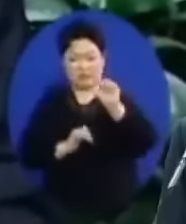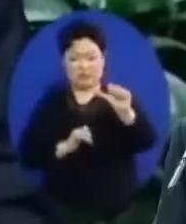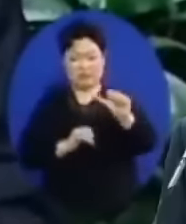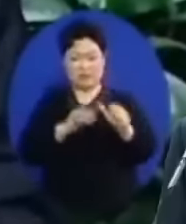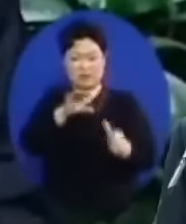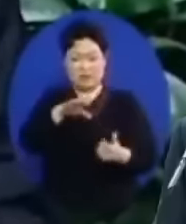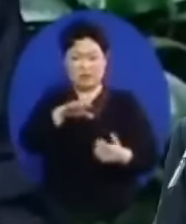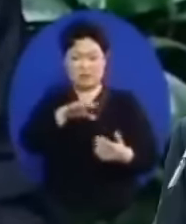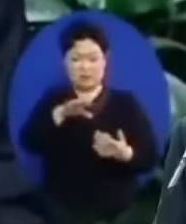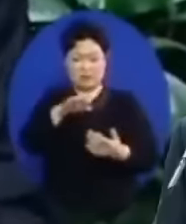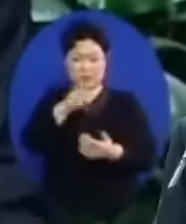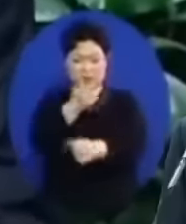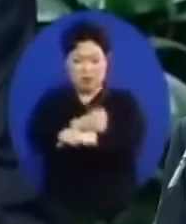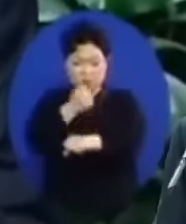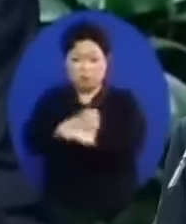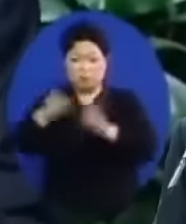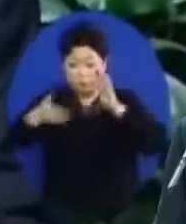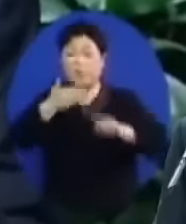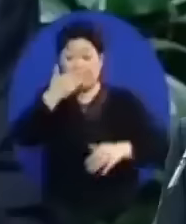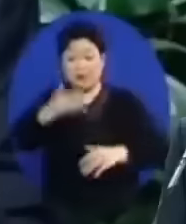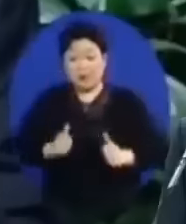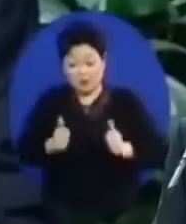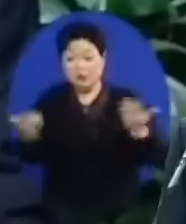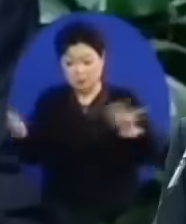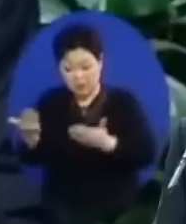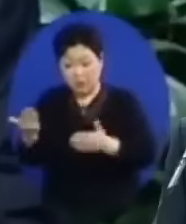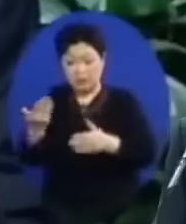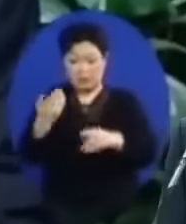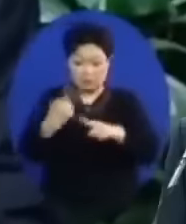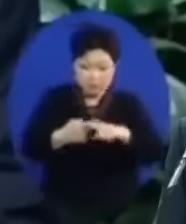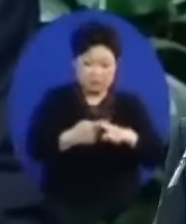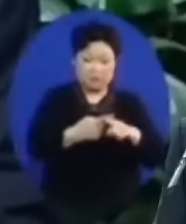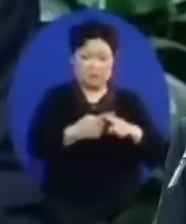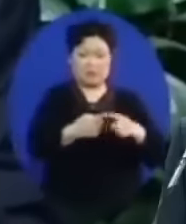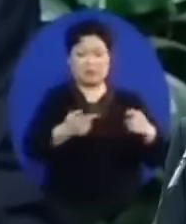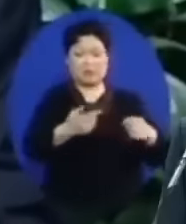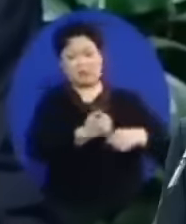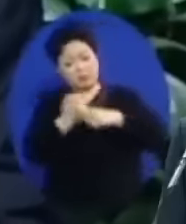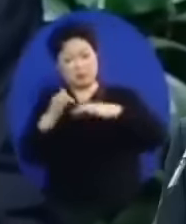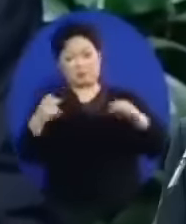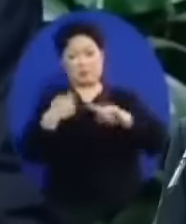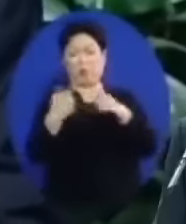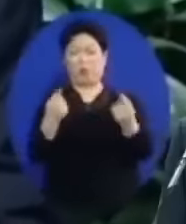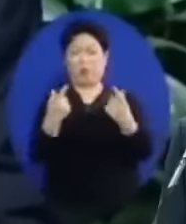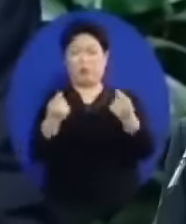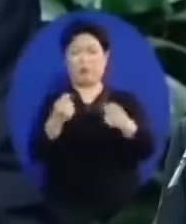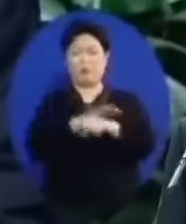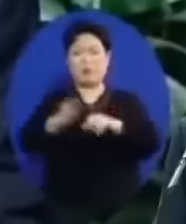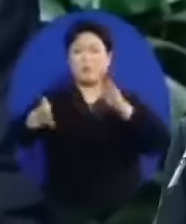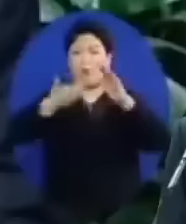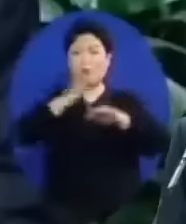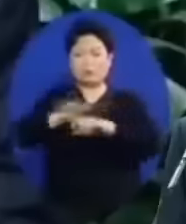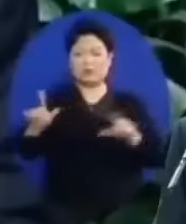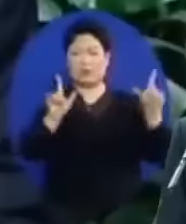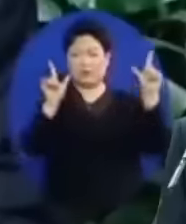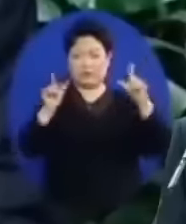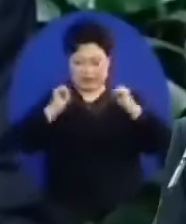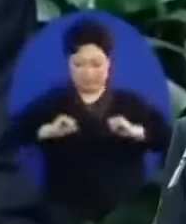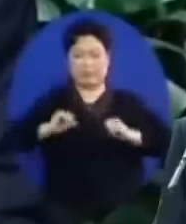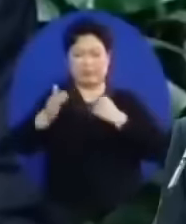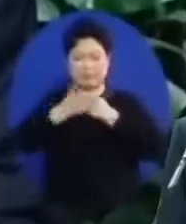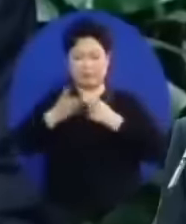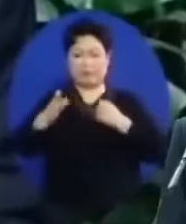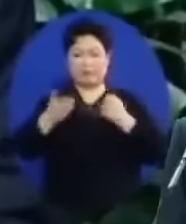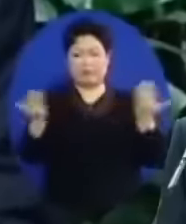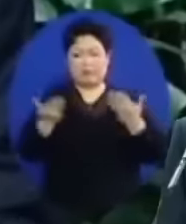밥은 먹으니까 열심히 일한 놈이나 풀 다섯 포기만 뽑고 있은 놈이나 똑같이 잘 먹고 잘 입는다고 하니까